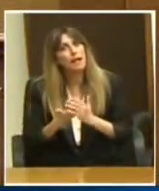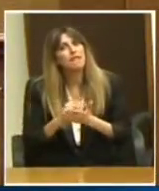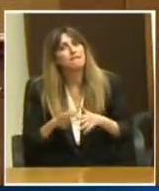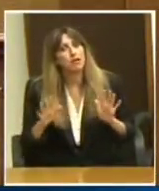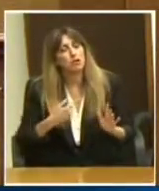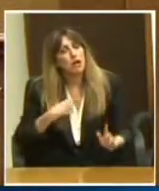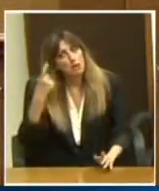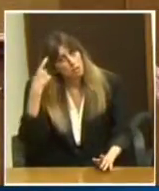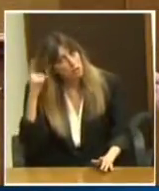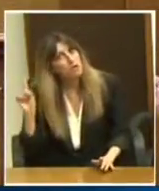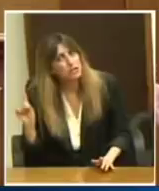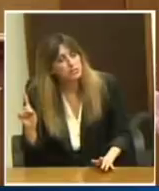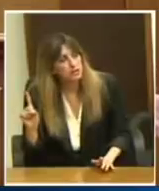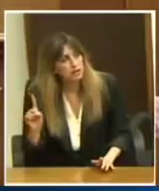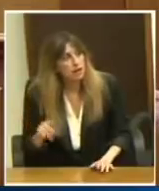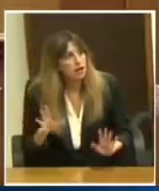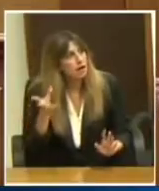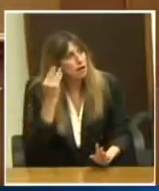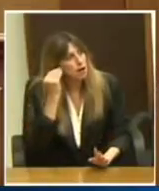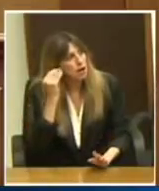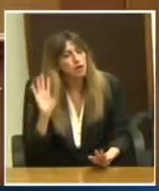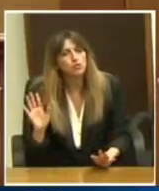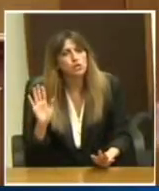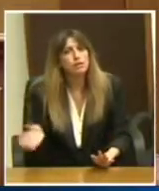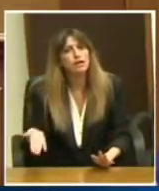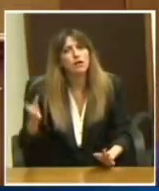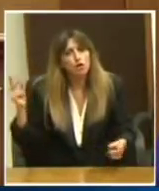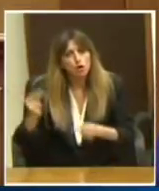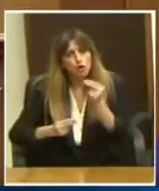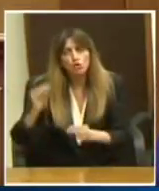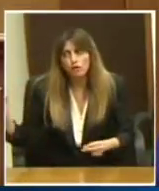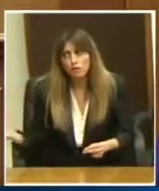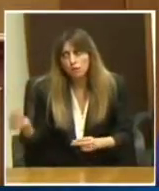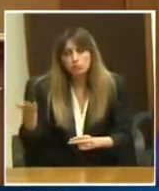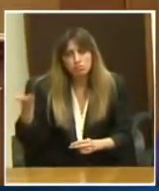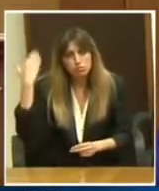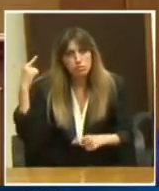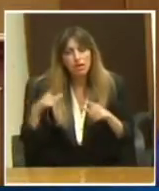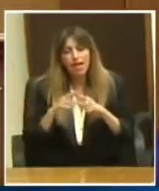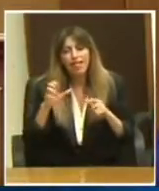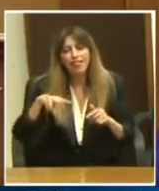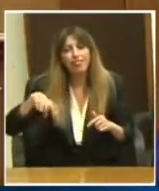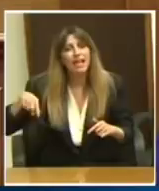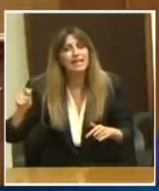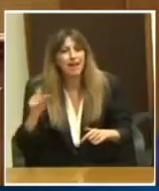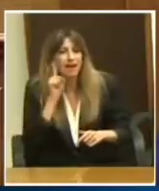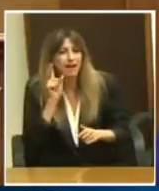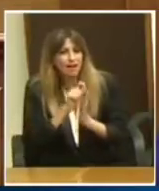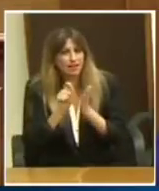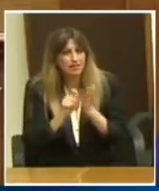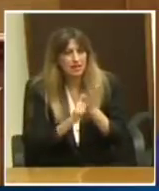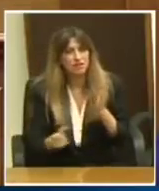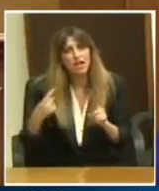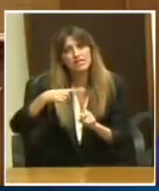αληθές, από τα χρόνια της Πινελόπης Δέλτα και του Στρατή Μυριβίλη. Η Πινελόπη Δέλτα και ο Στρατής